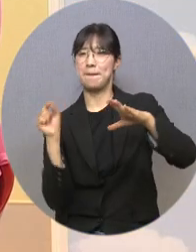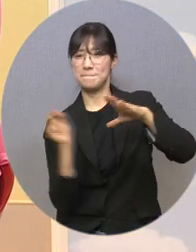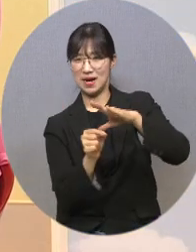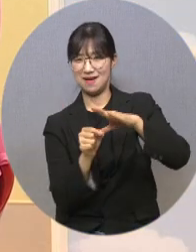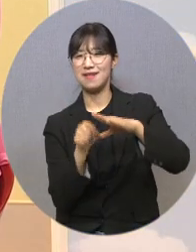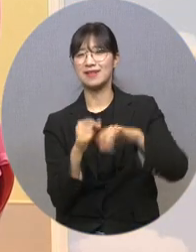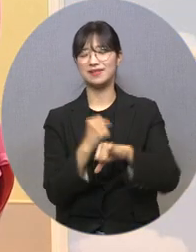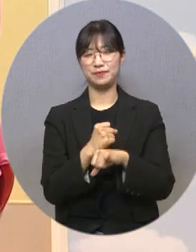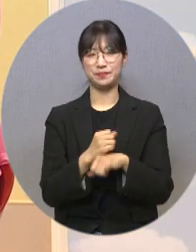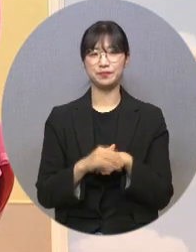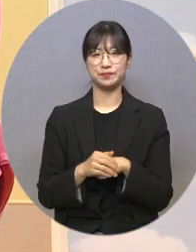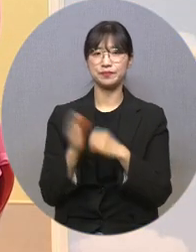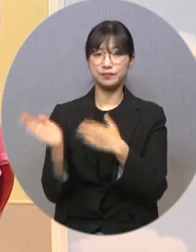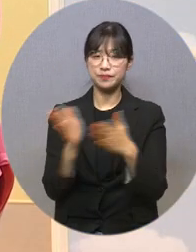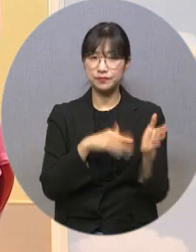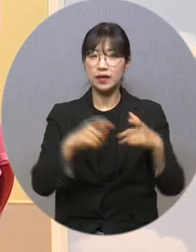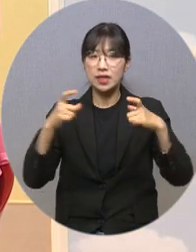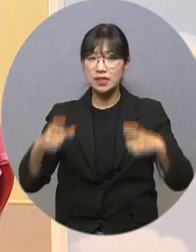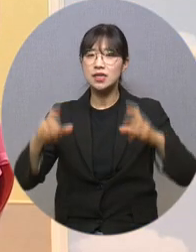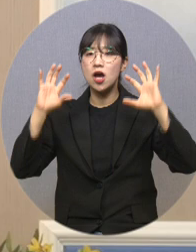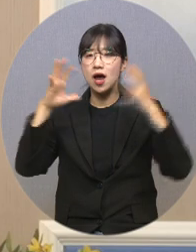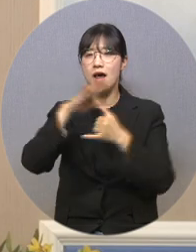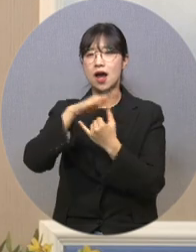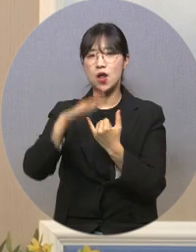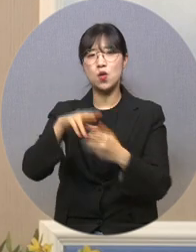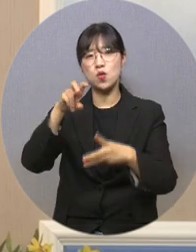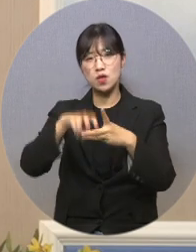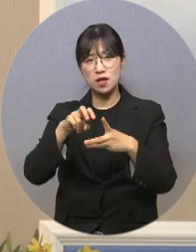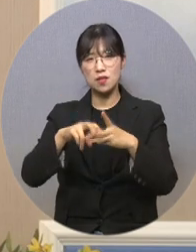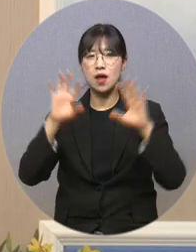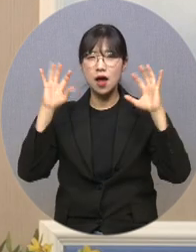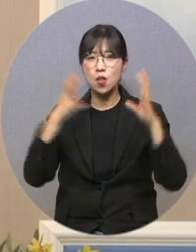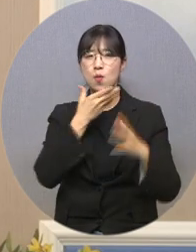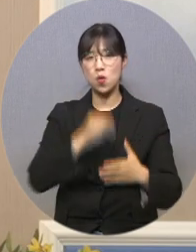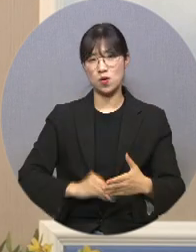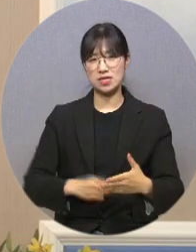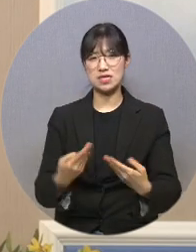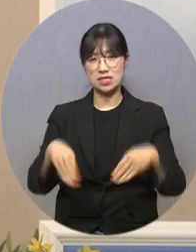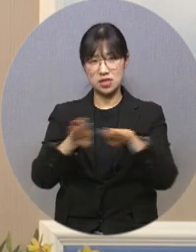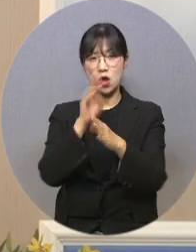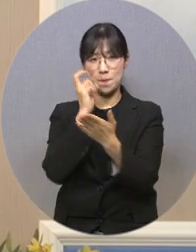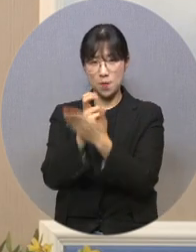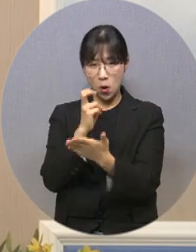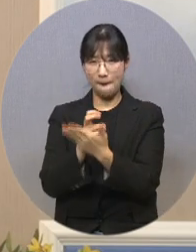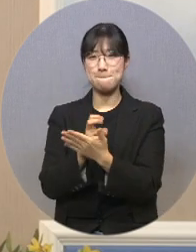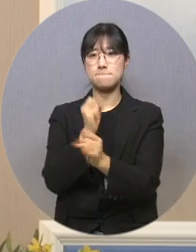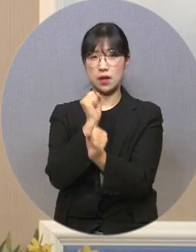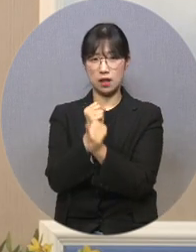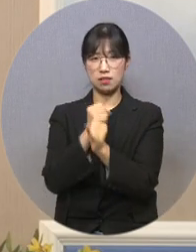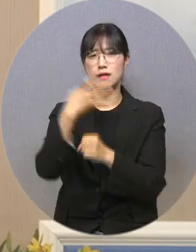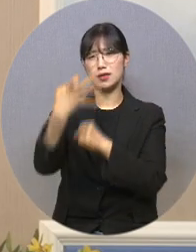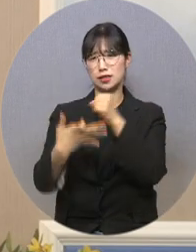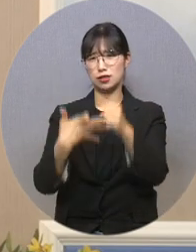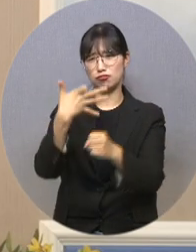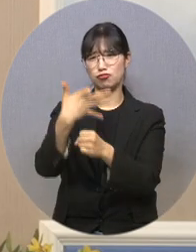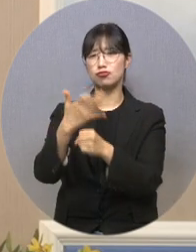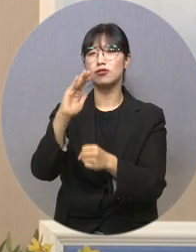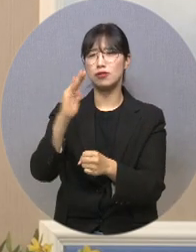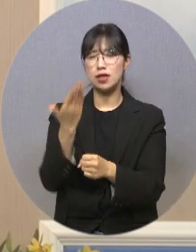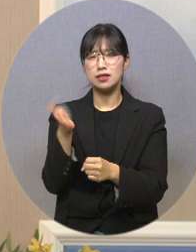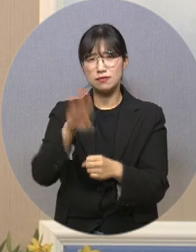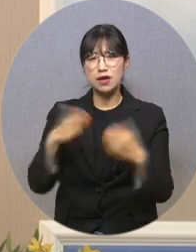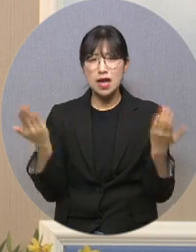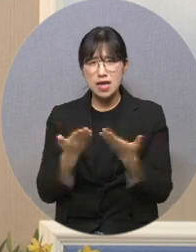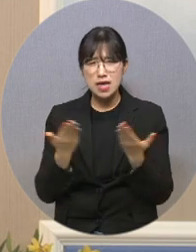자, 이번 주제는 지역아동센터가 아동복지시설로 법제화된 지 19년이 됐지만 종사자